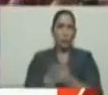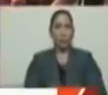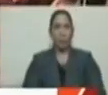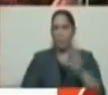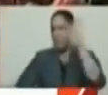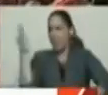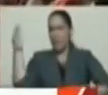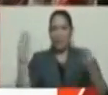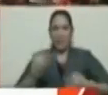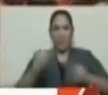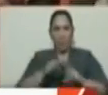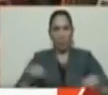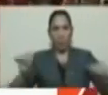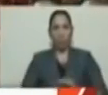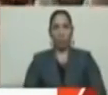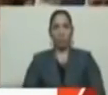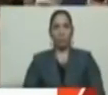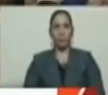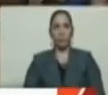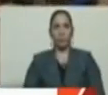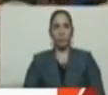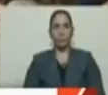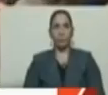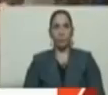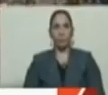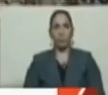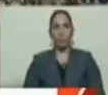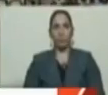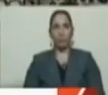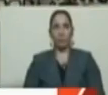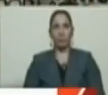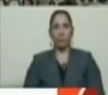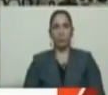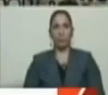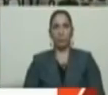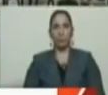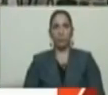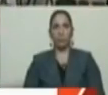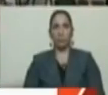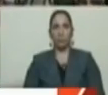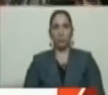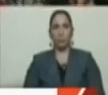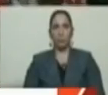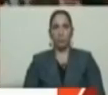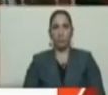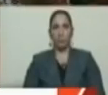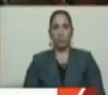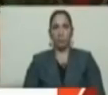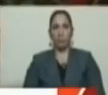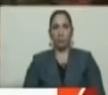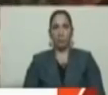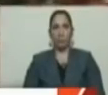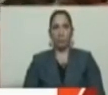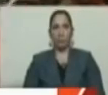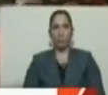الدور في يعني زعزعه وعدم استقرار دوله فنزويلا، وده مش من يعني في هذا